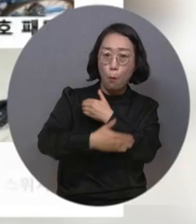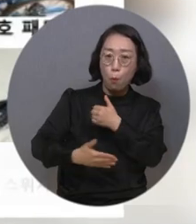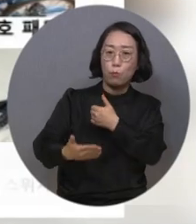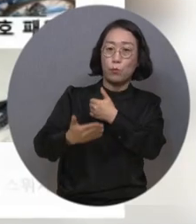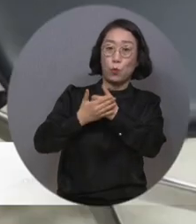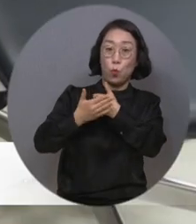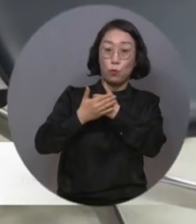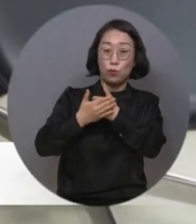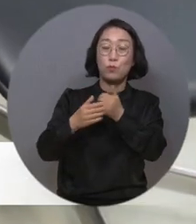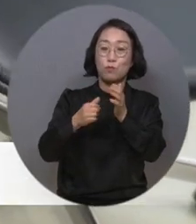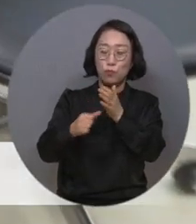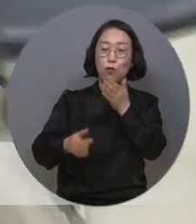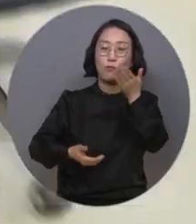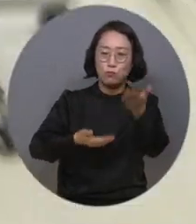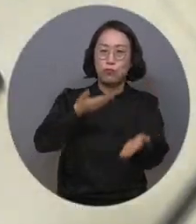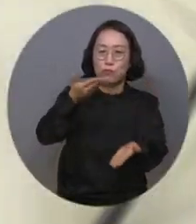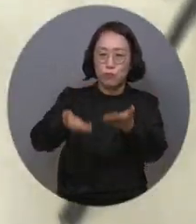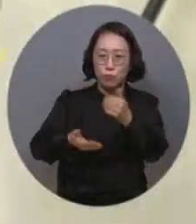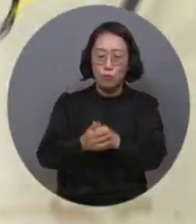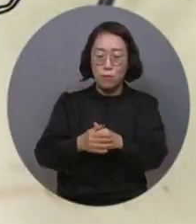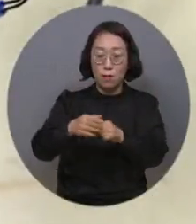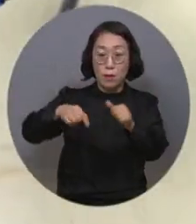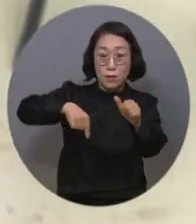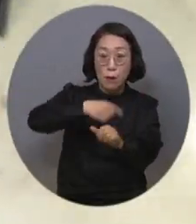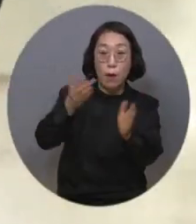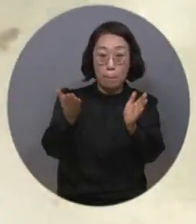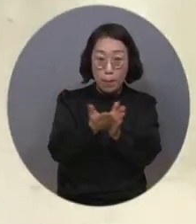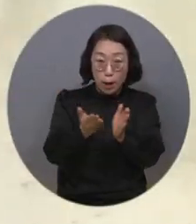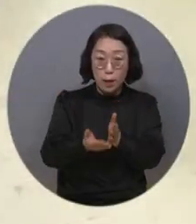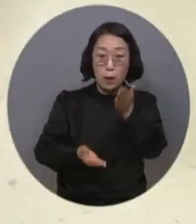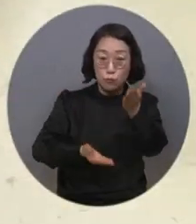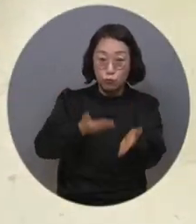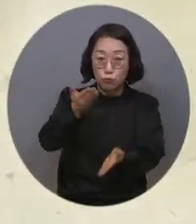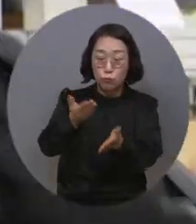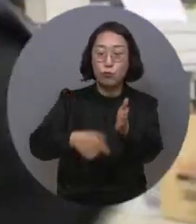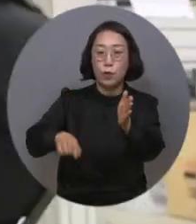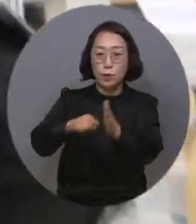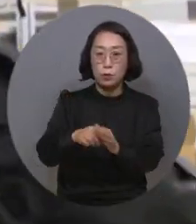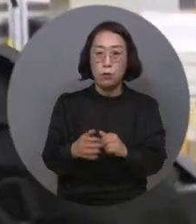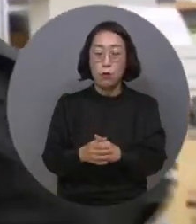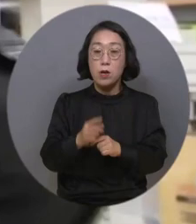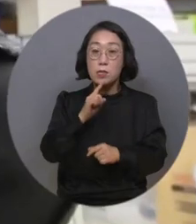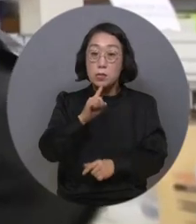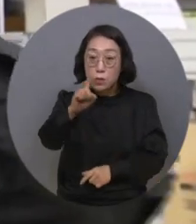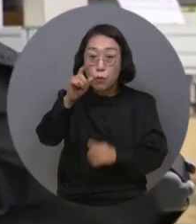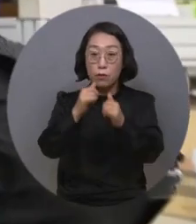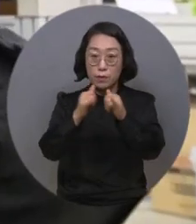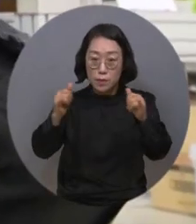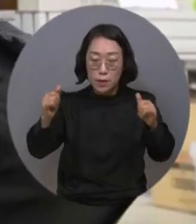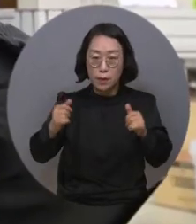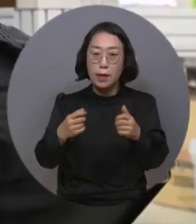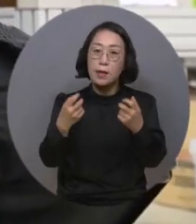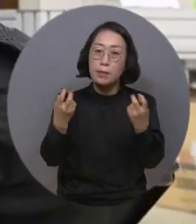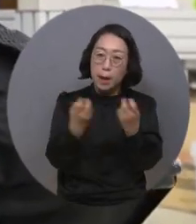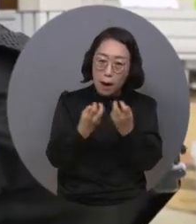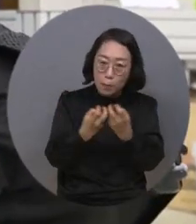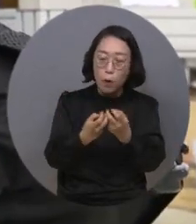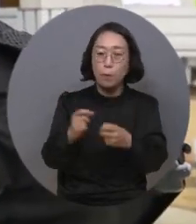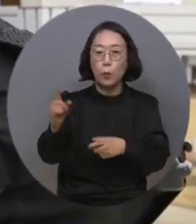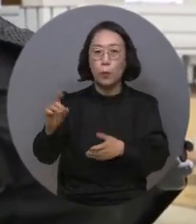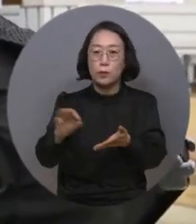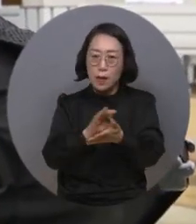포함됩니다 특히 양질의 맞춤형 보조기기가 제공될 수 있도록 지원자에게 기계 사용과 관리 방법에 대한